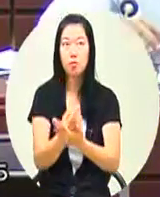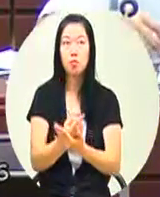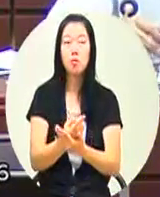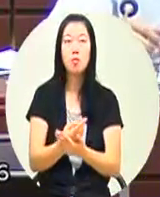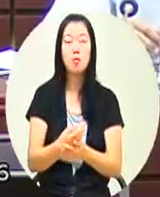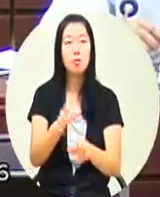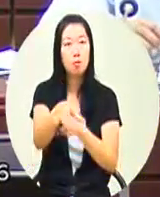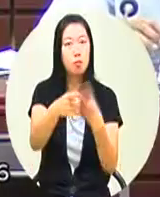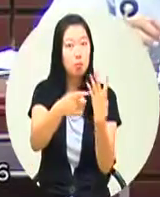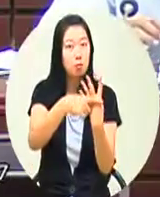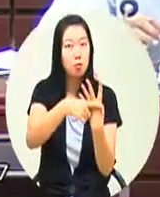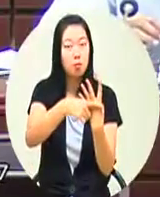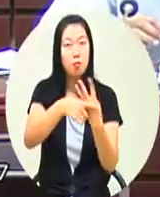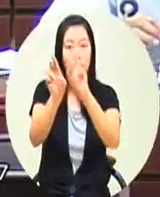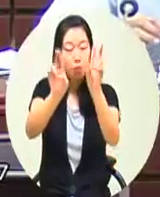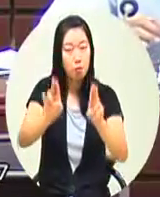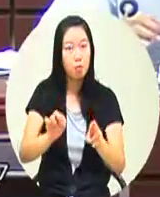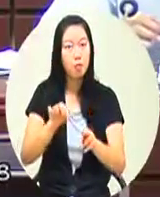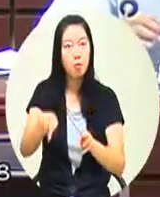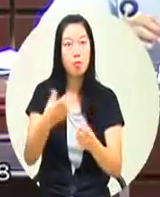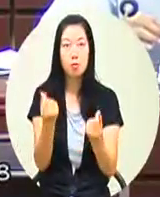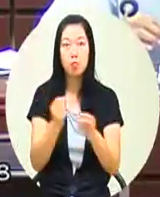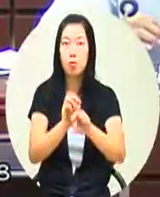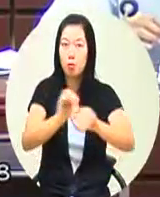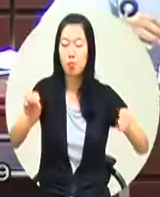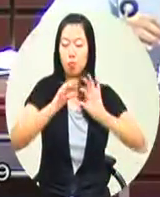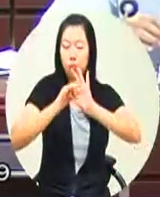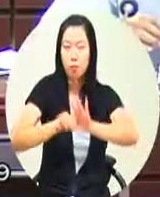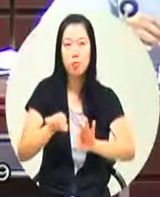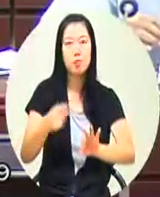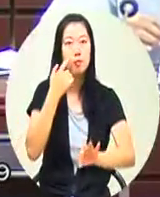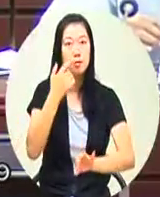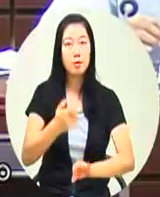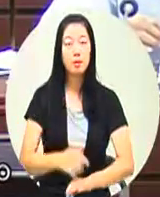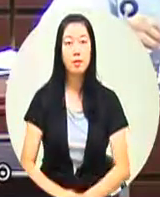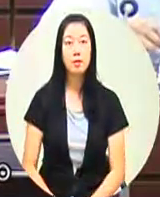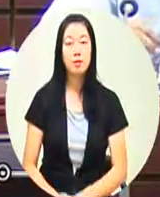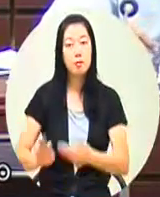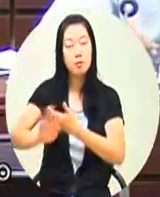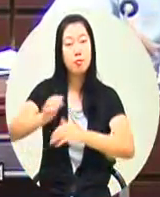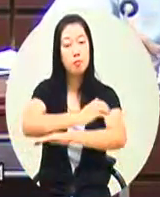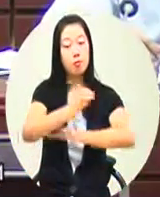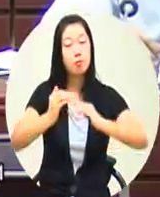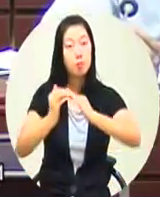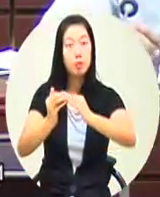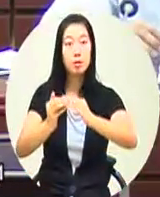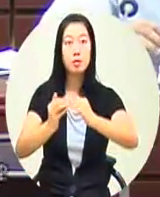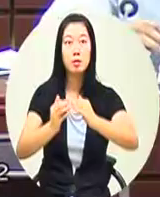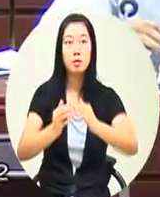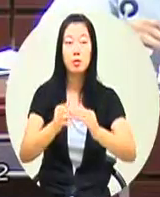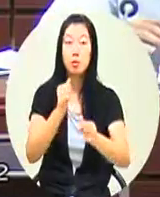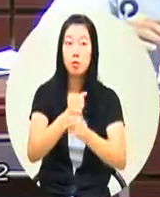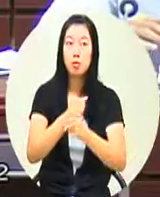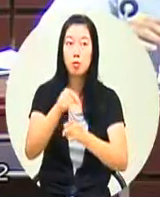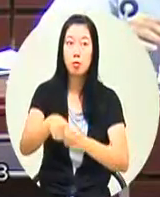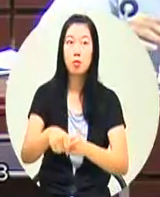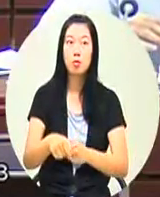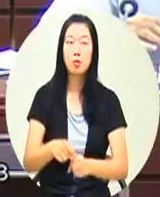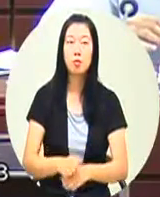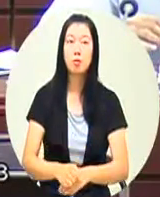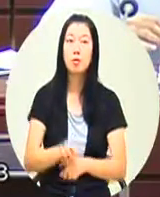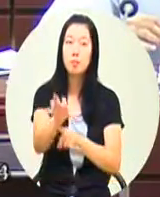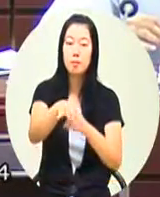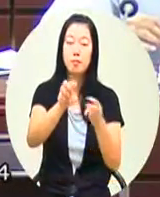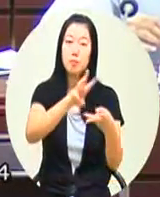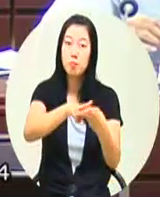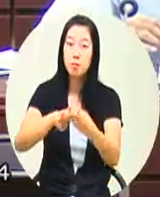个有土地的永续经营最重要。其他县市在做这个农田种地的时